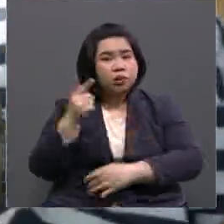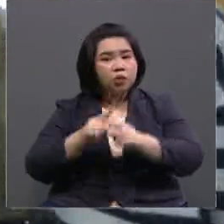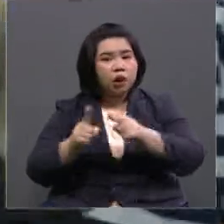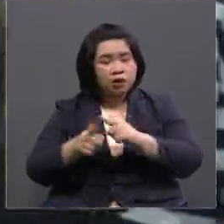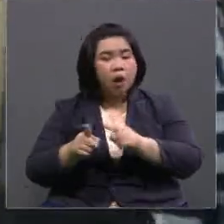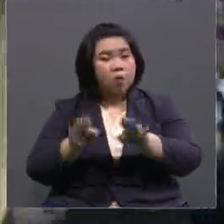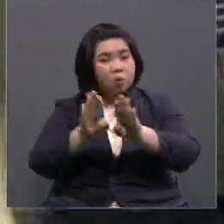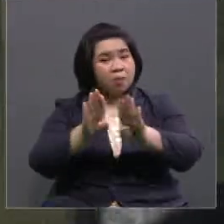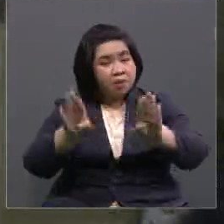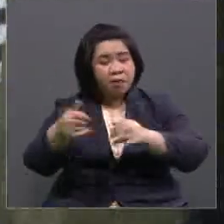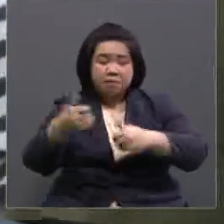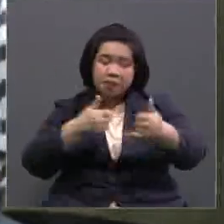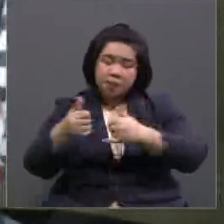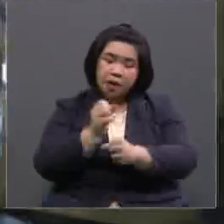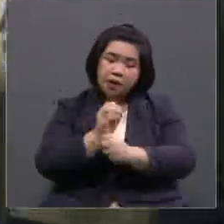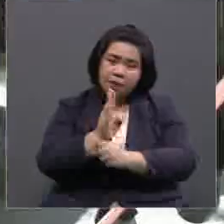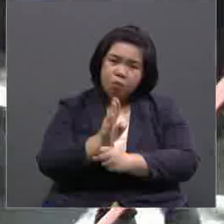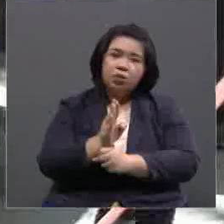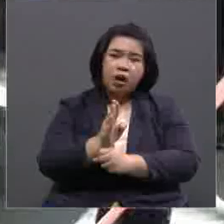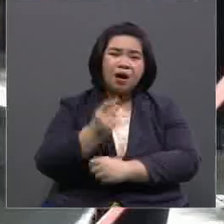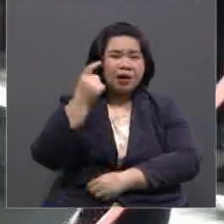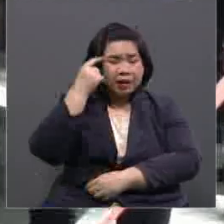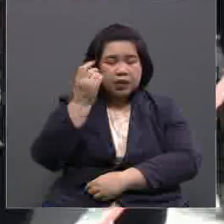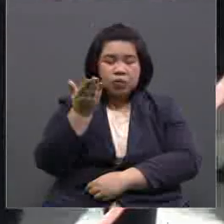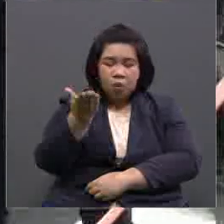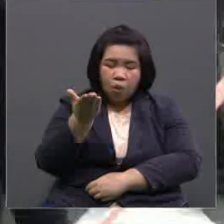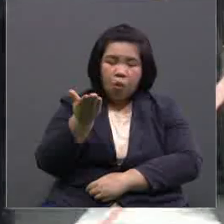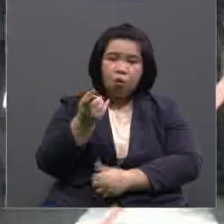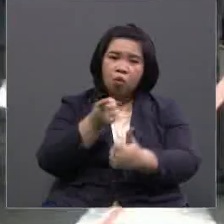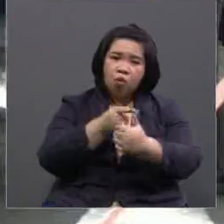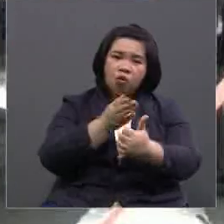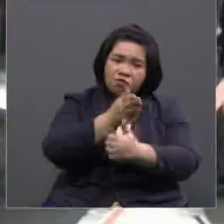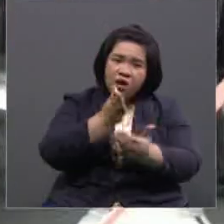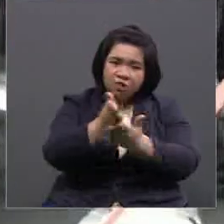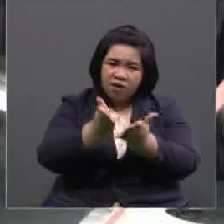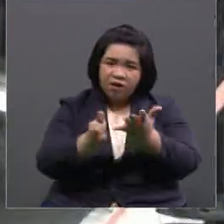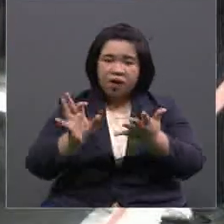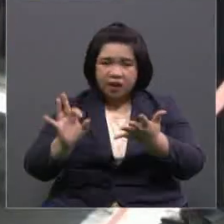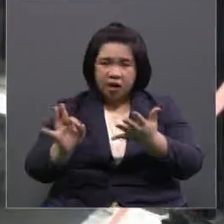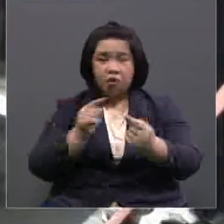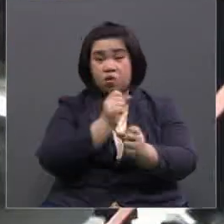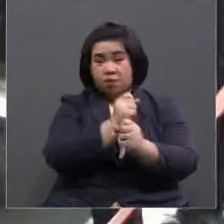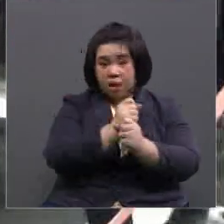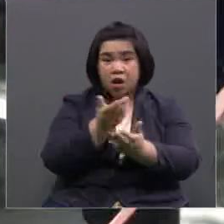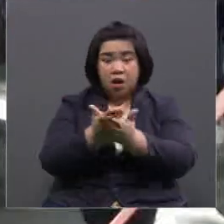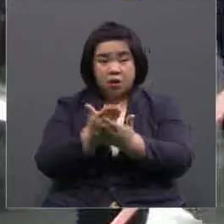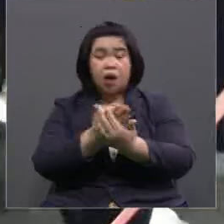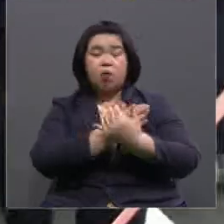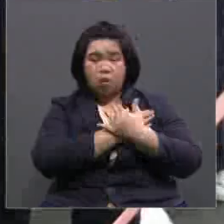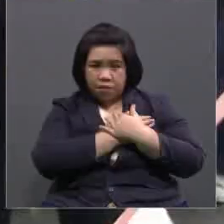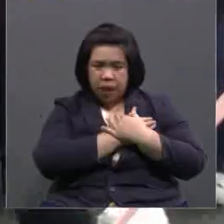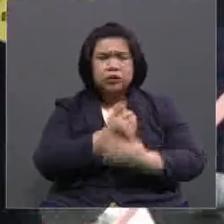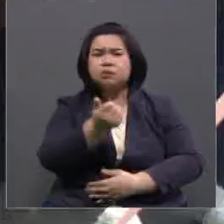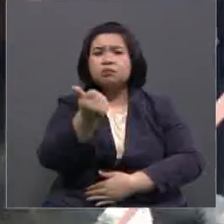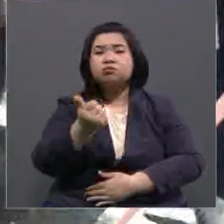ปิดได้มาร่วมทำบุญกันไงตามรอยสักการะขอพร9ด้านนะไม่ว่าจะเป็นเรื่องของการงานการเงินความรักด้าน